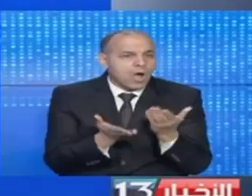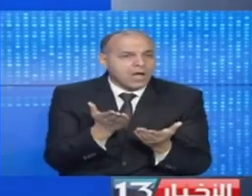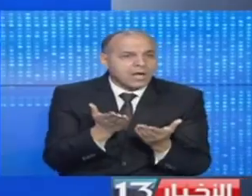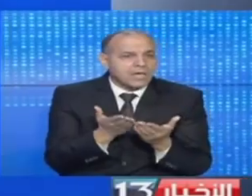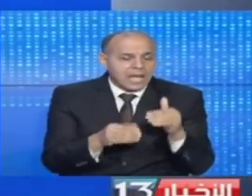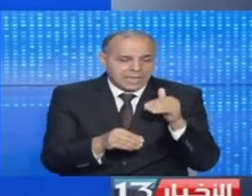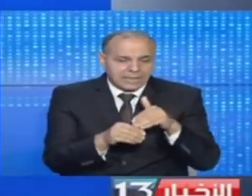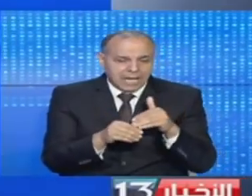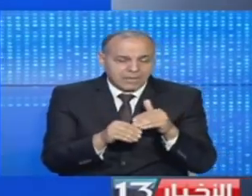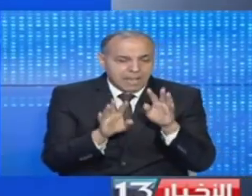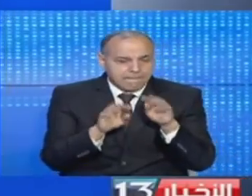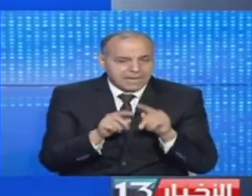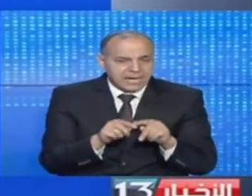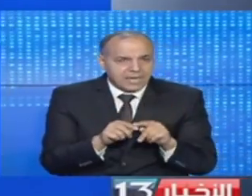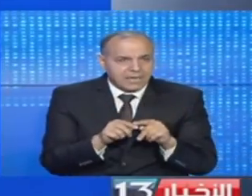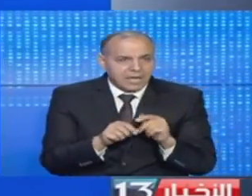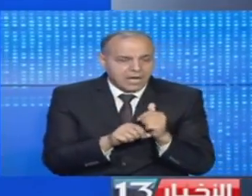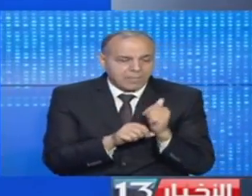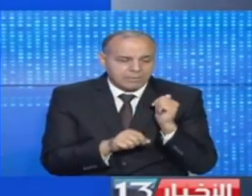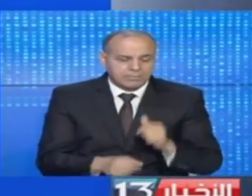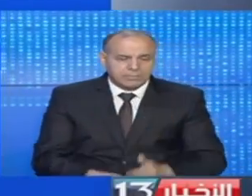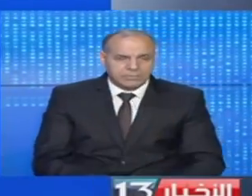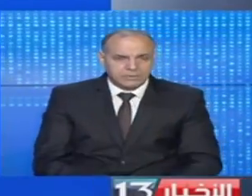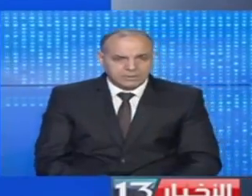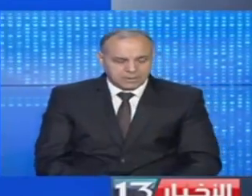بالانتخابات البرلمانيه السابقه